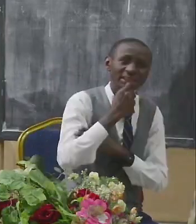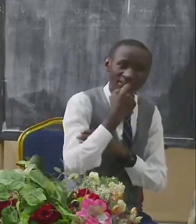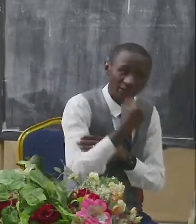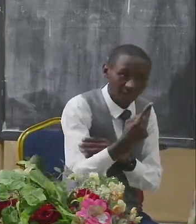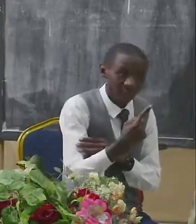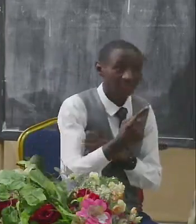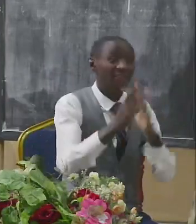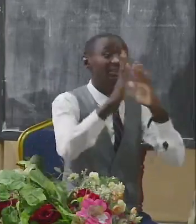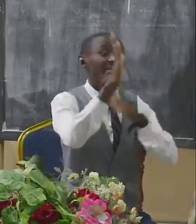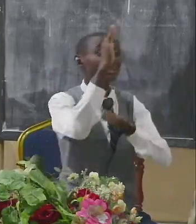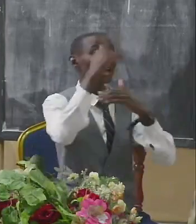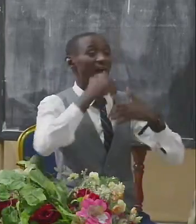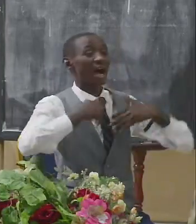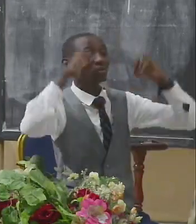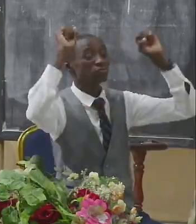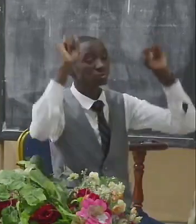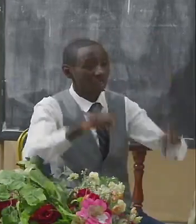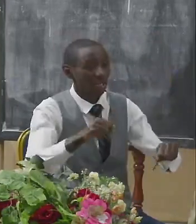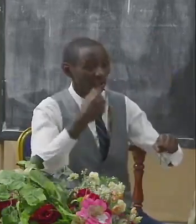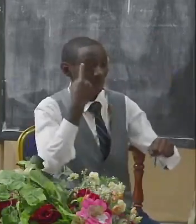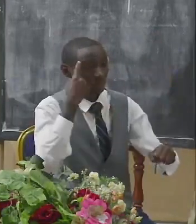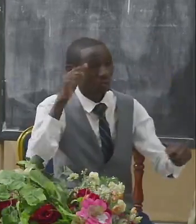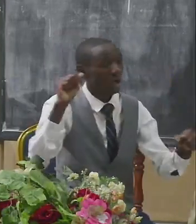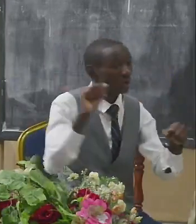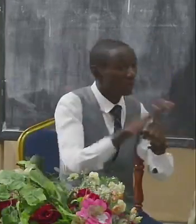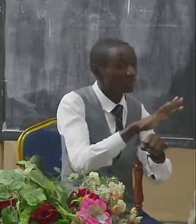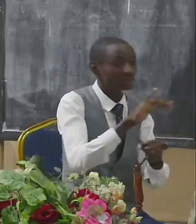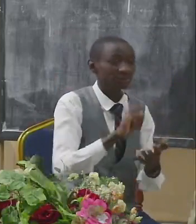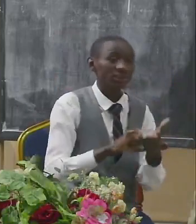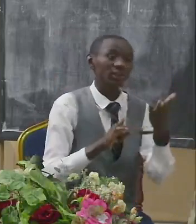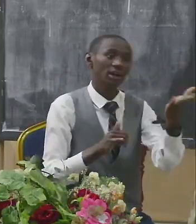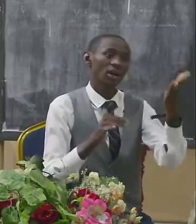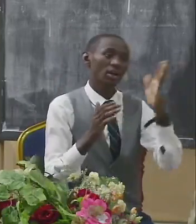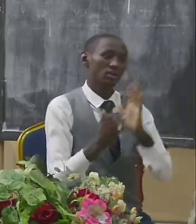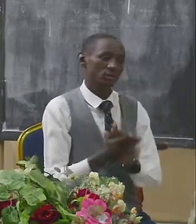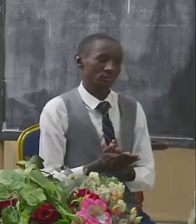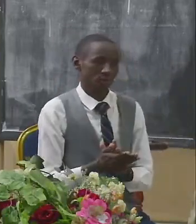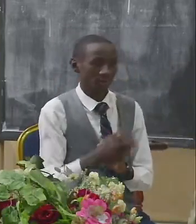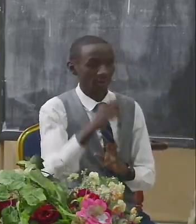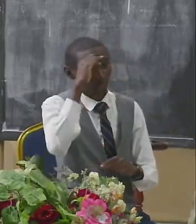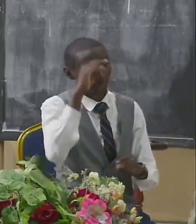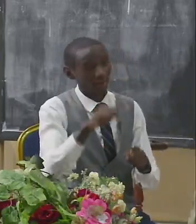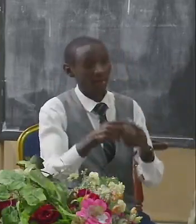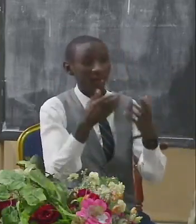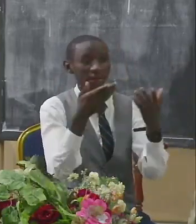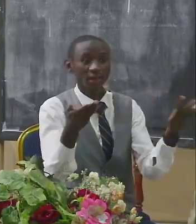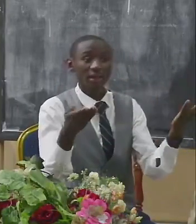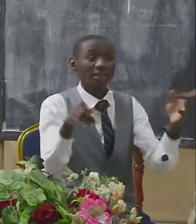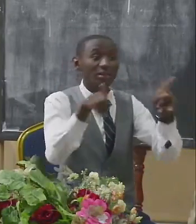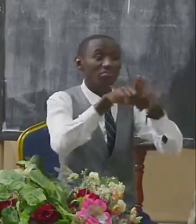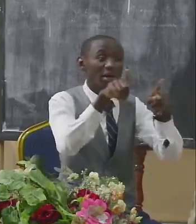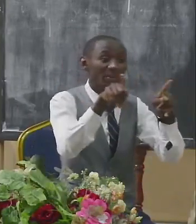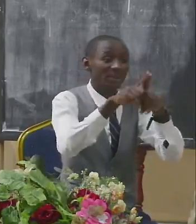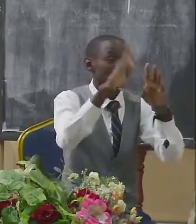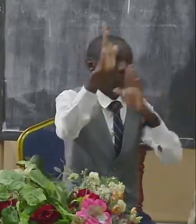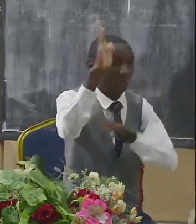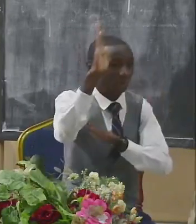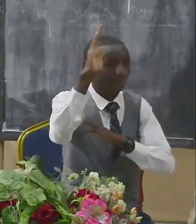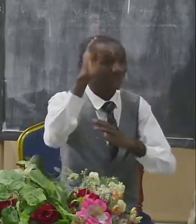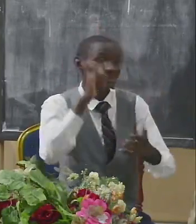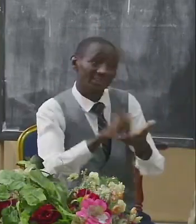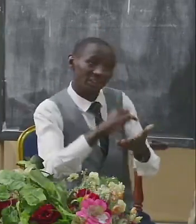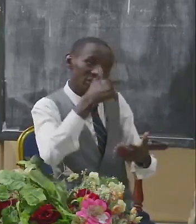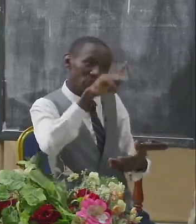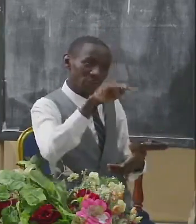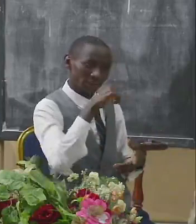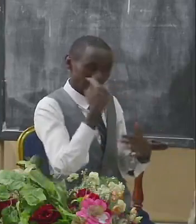Il a la puissance. Iko na uwezo. Accomplir cela. Ya kutimiza kenye amesema. Frère, ndugu, le même Dieu. Ule ule Mungu. Celui qui a